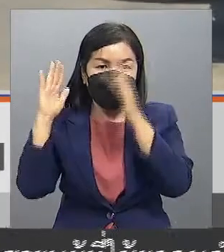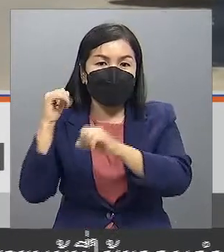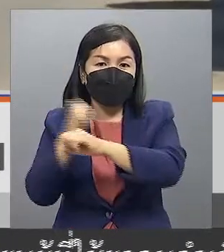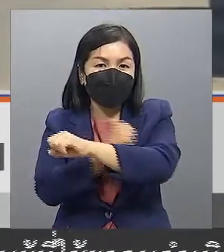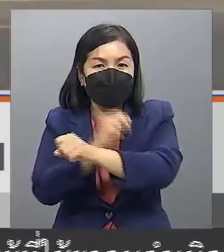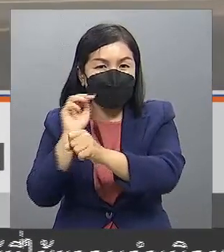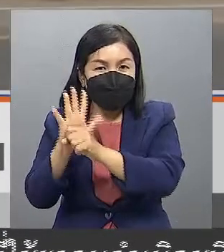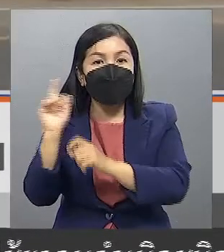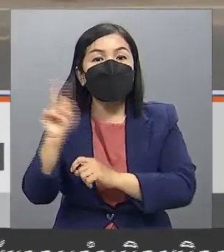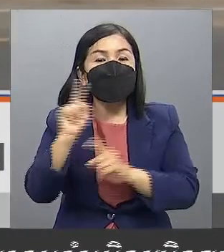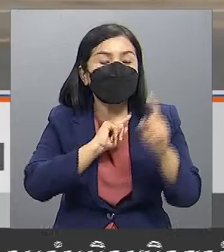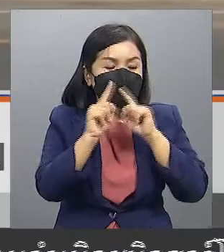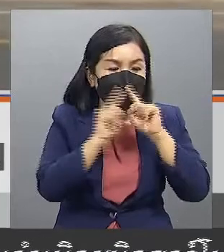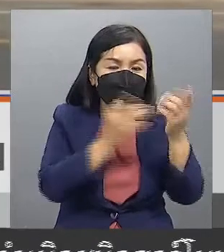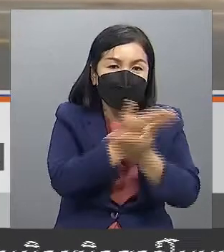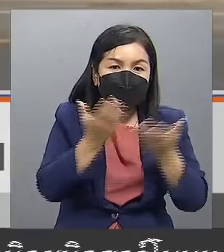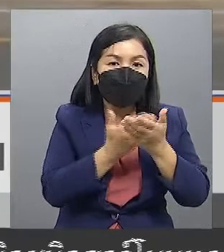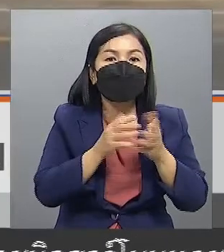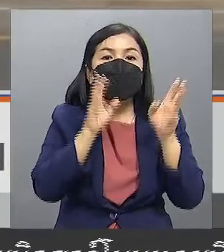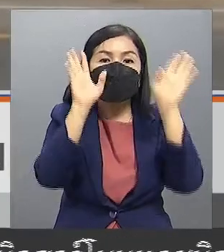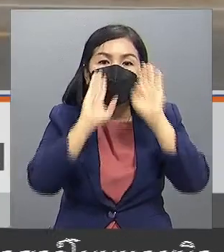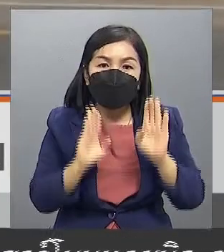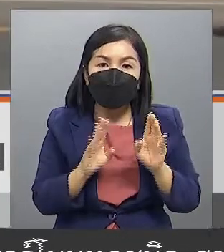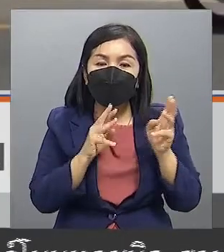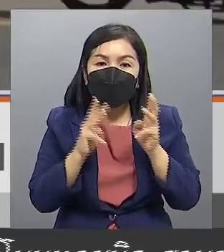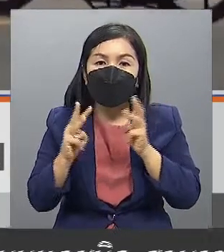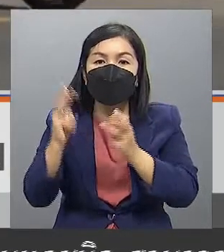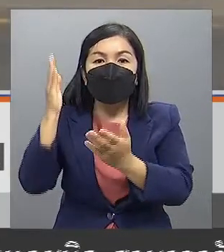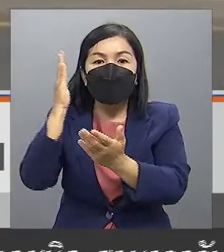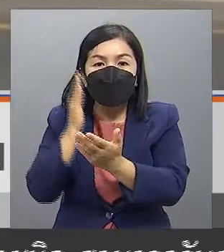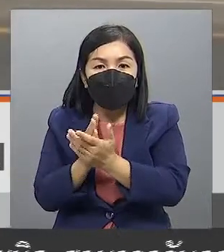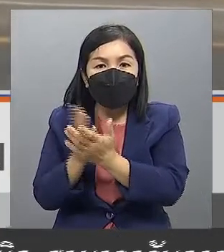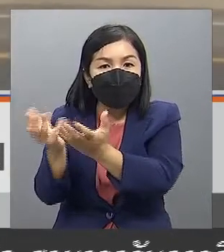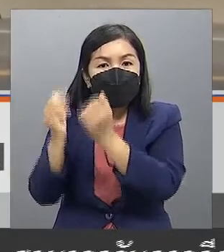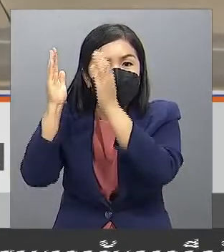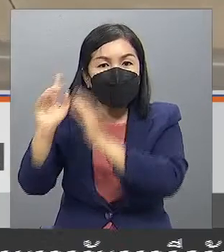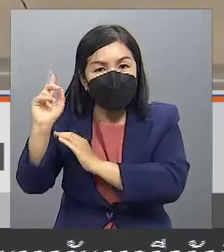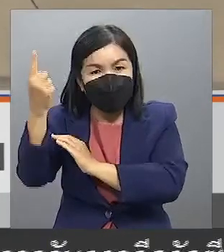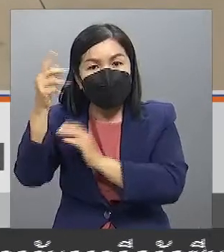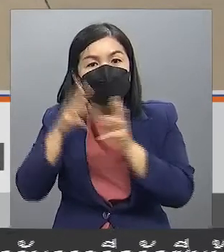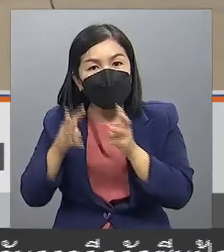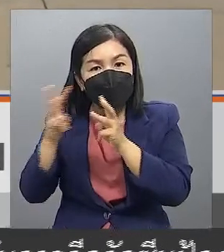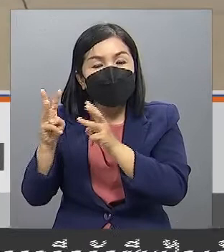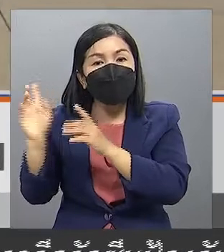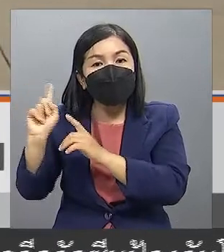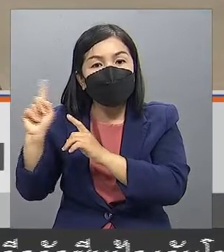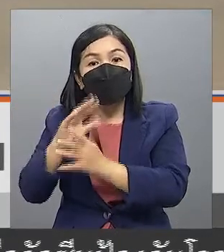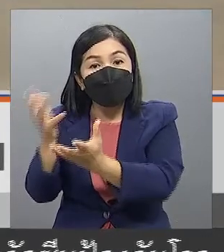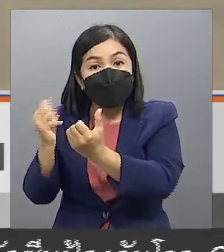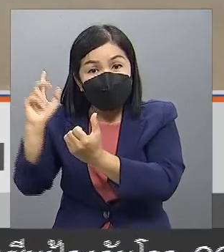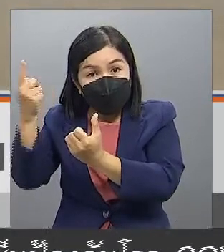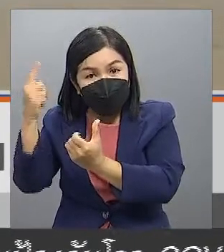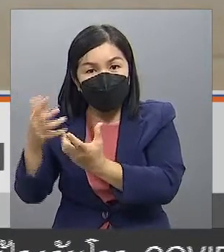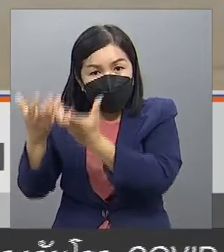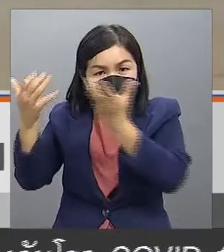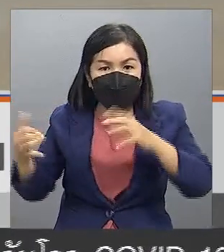หารือว่าจะหยุดรับพนักงานหรือแรงงานใหม่โดยผู้สมัครจะต้องผ่านการกักตัว14วันก่อนเริ่มงานพ